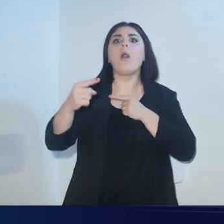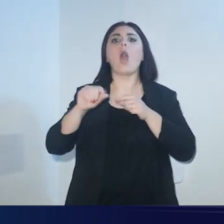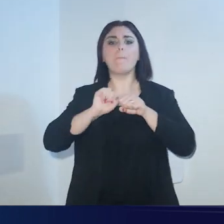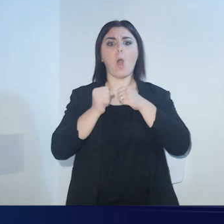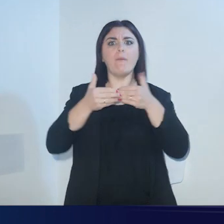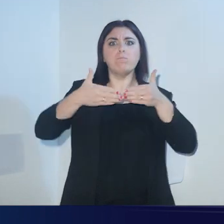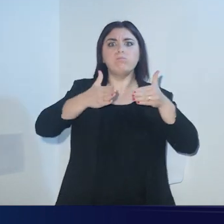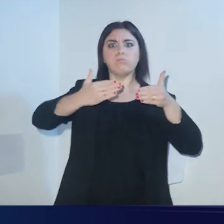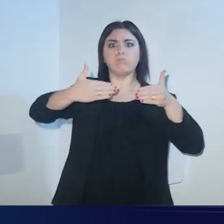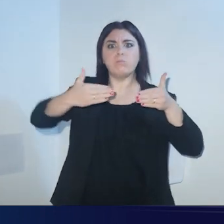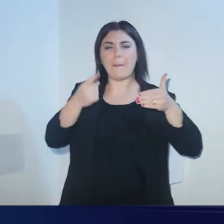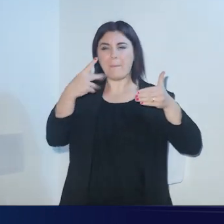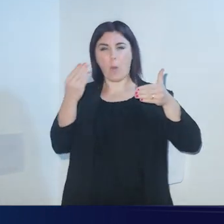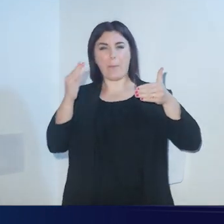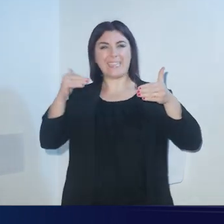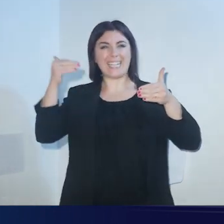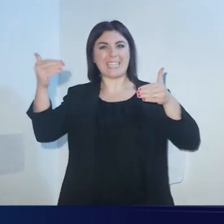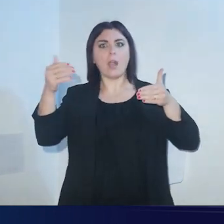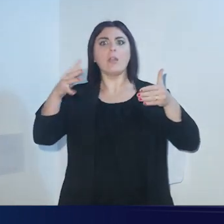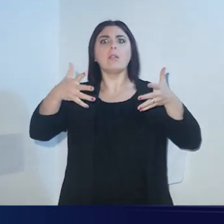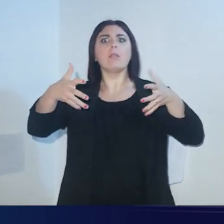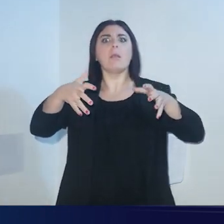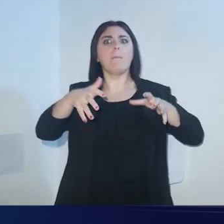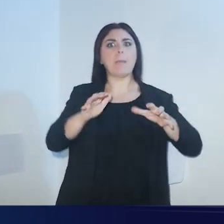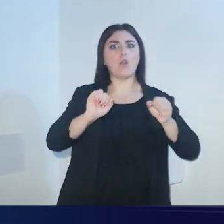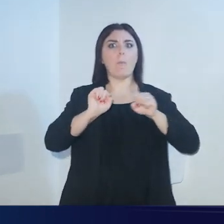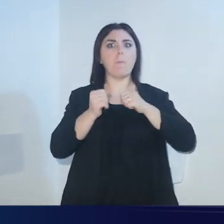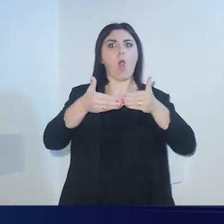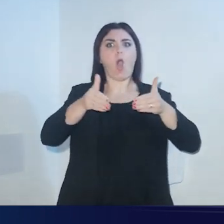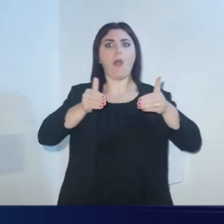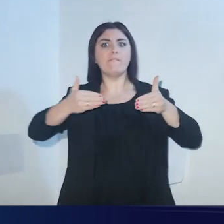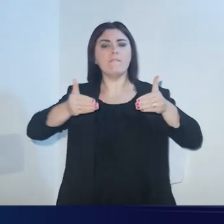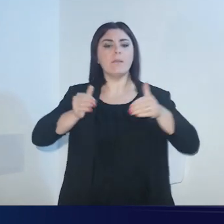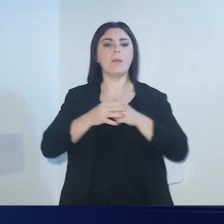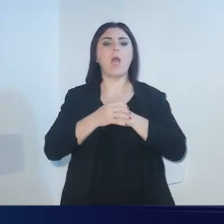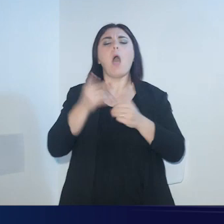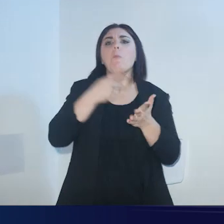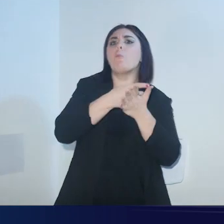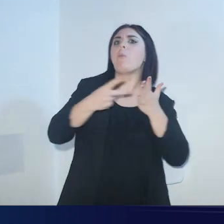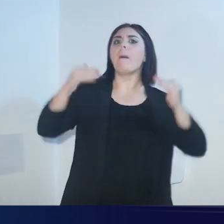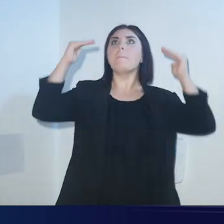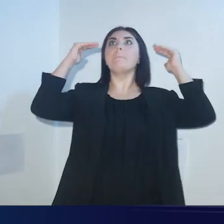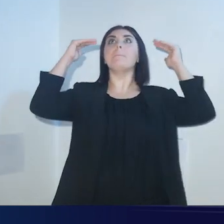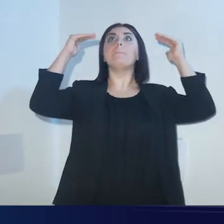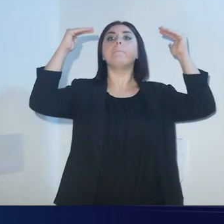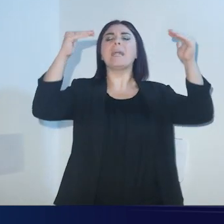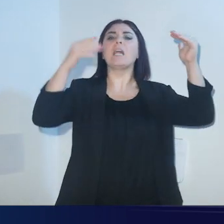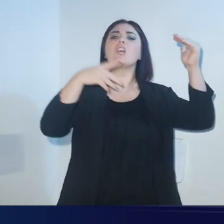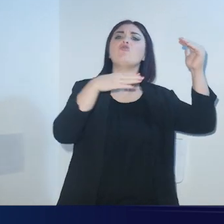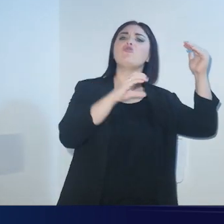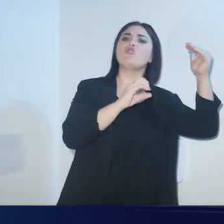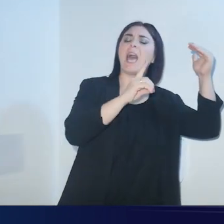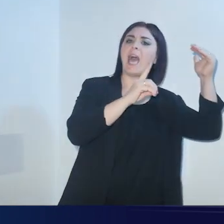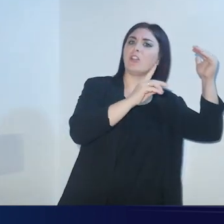nei confronti dell'umidità esterna e quindi abbiamo provato a fare dei pannelli o con il cerro o